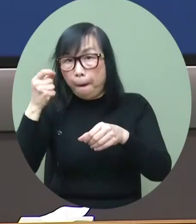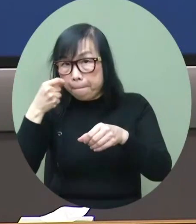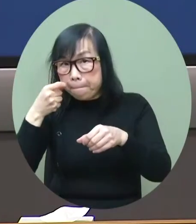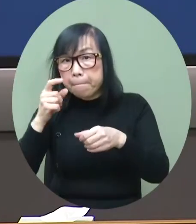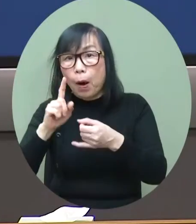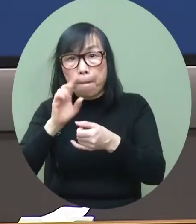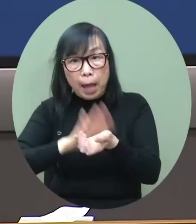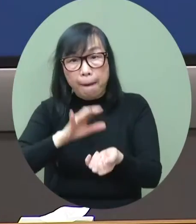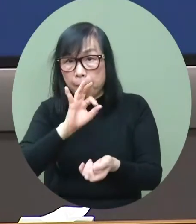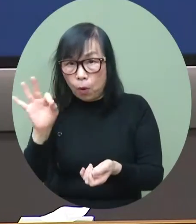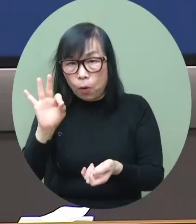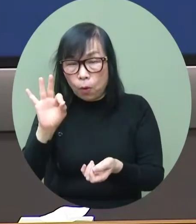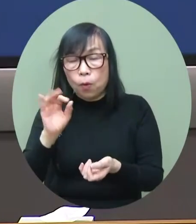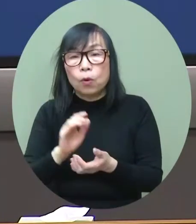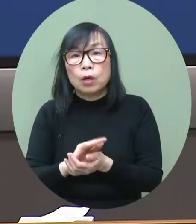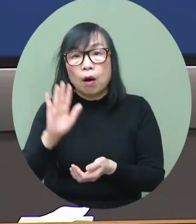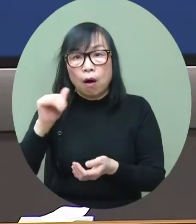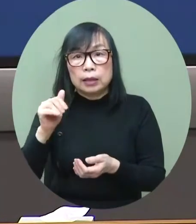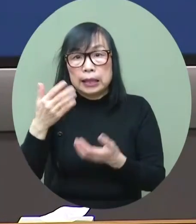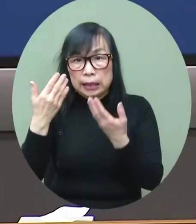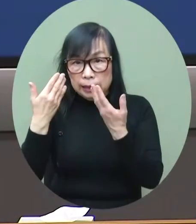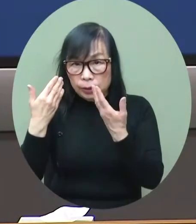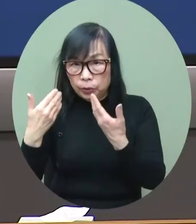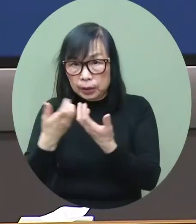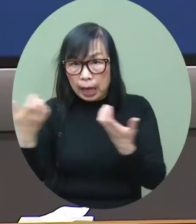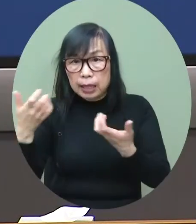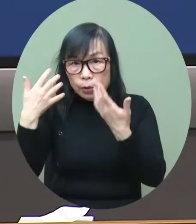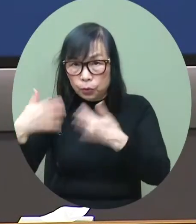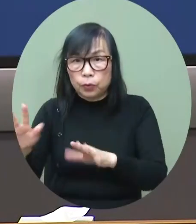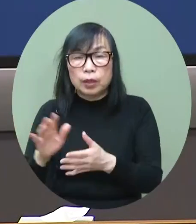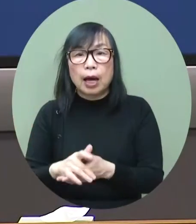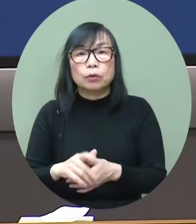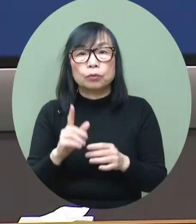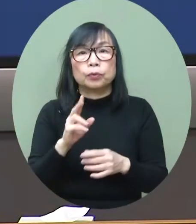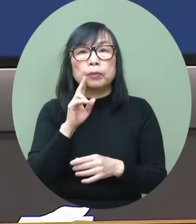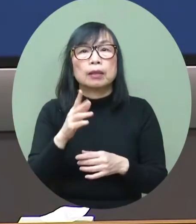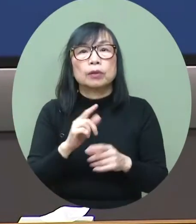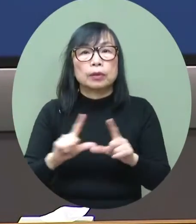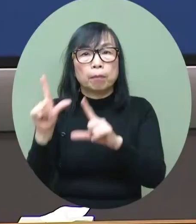結果是陰性，就可以完成隔離，是如常生活。